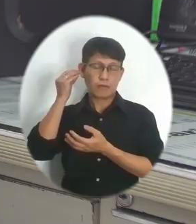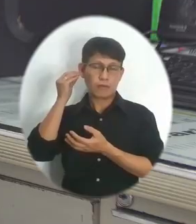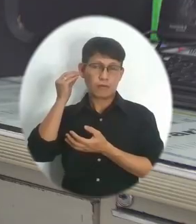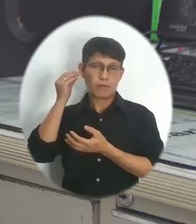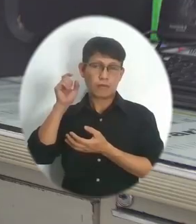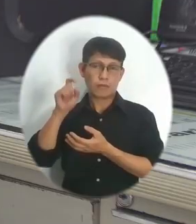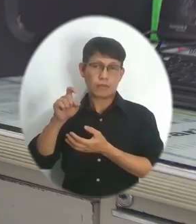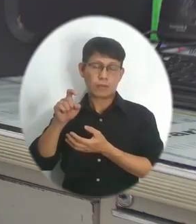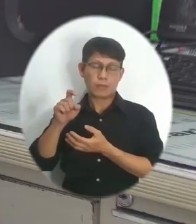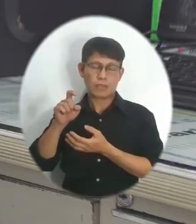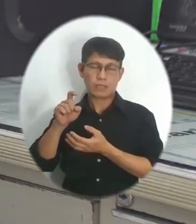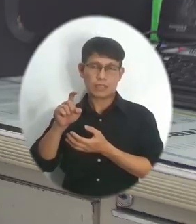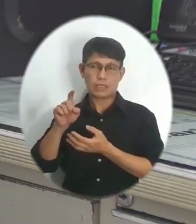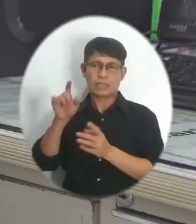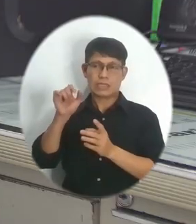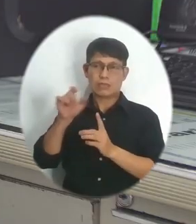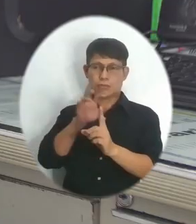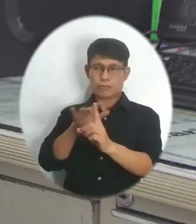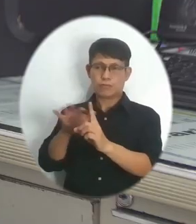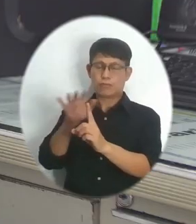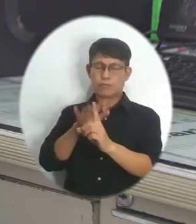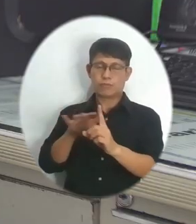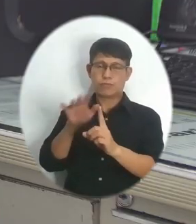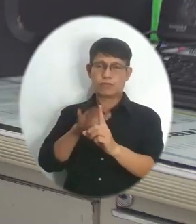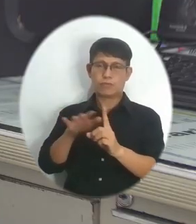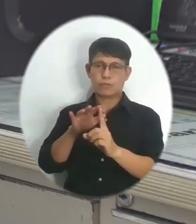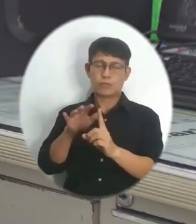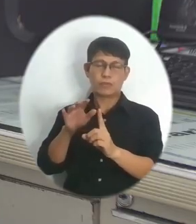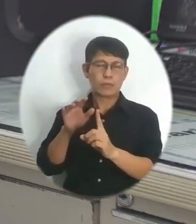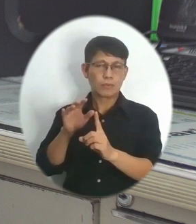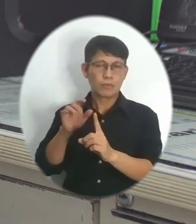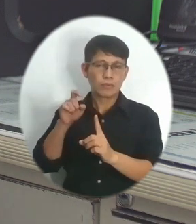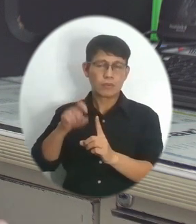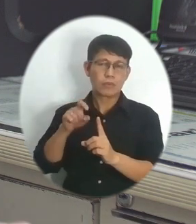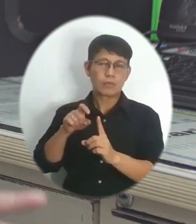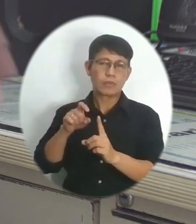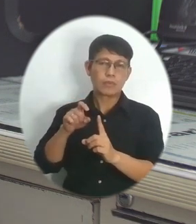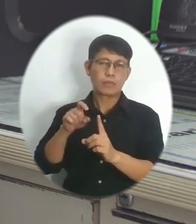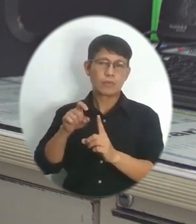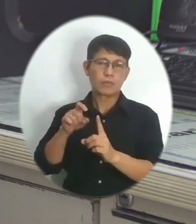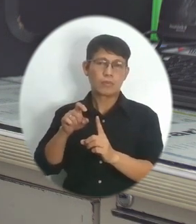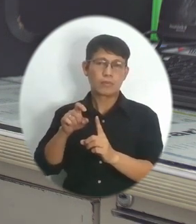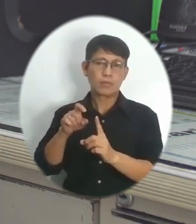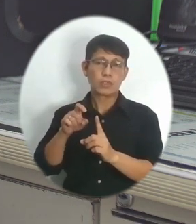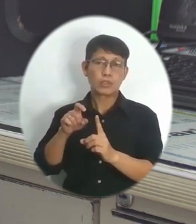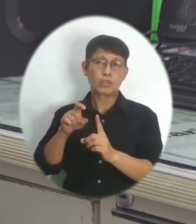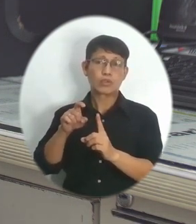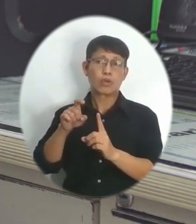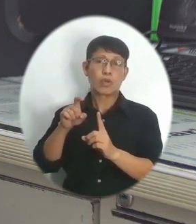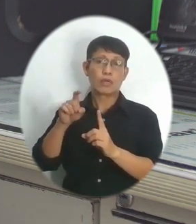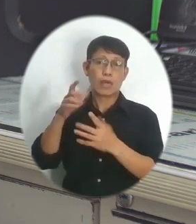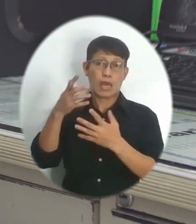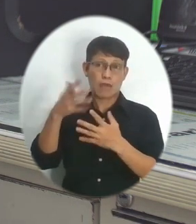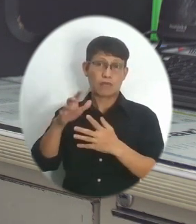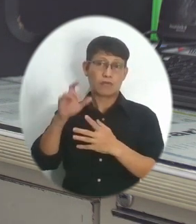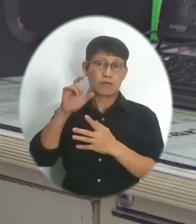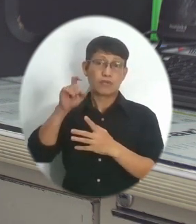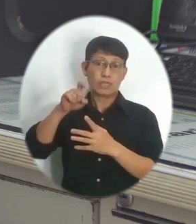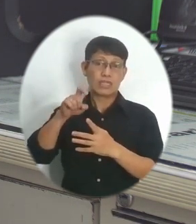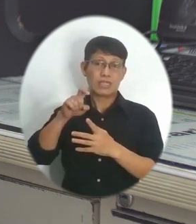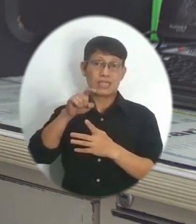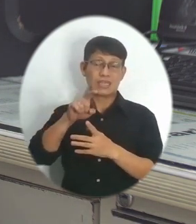aid, meron siyang kailangan assessment na gagawin. So, paglagay, kailangan mag-undergo ng speech